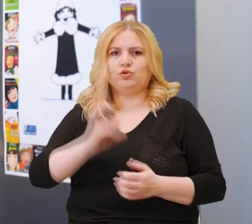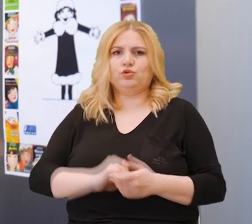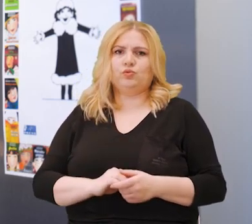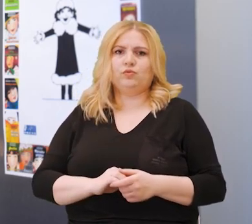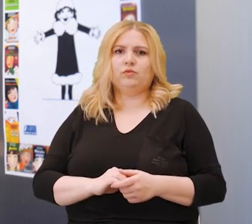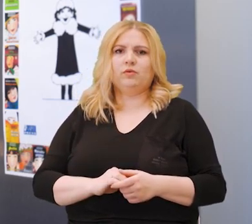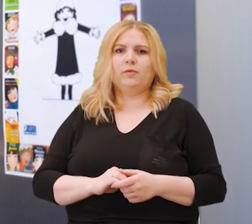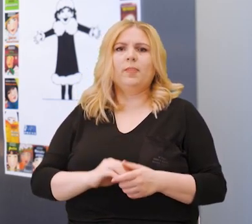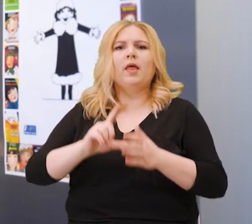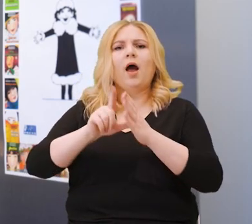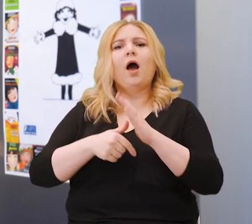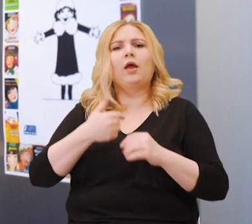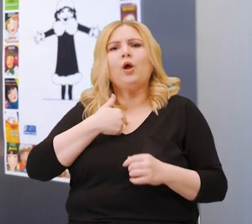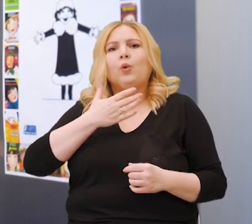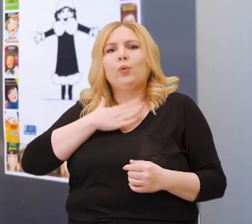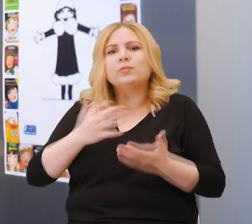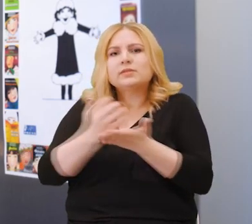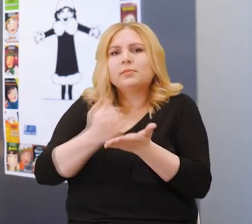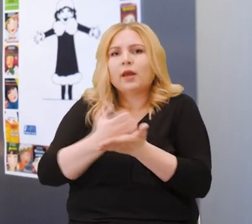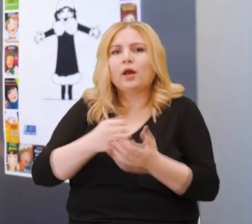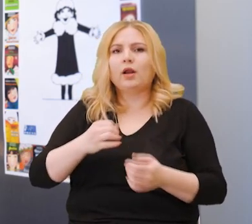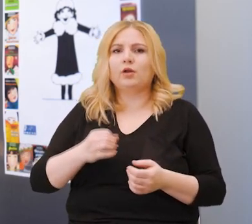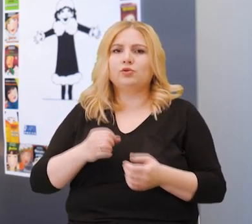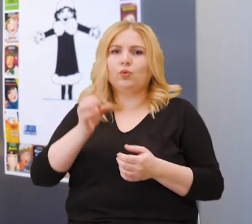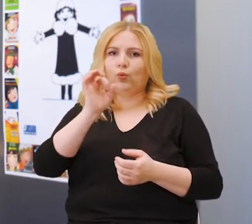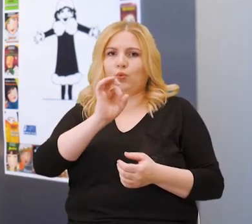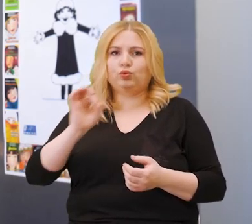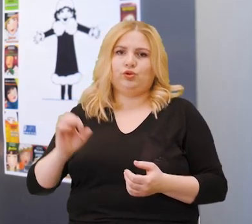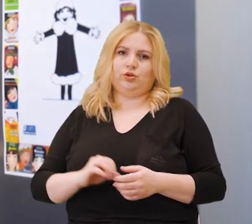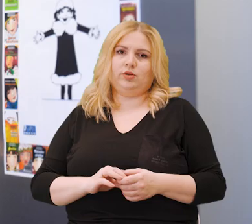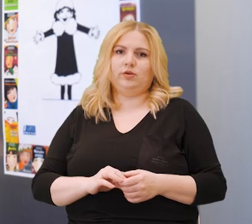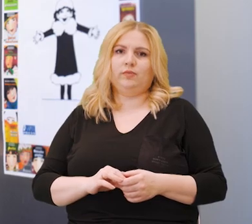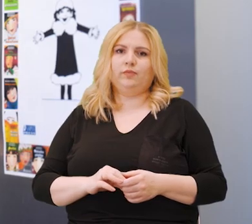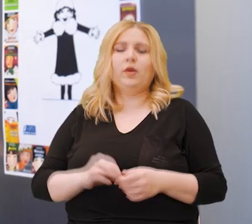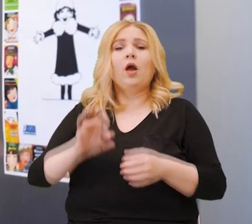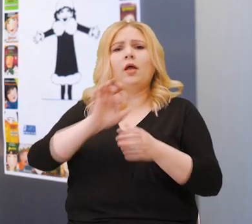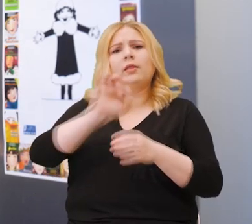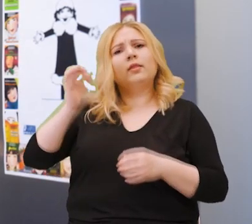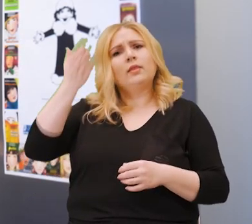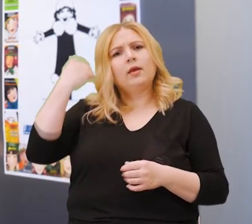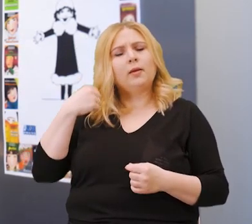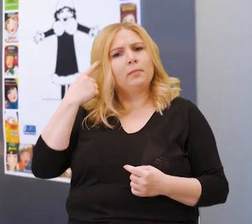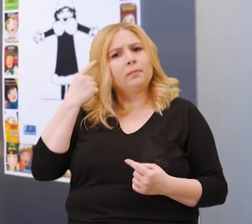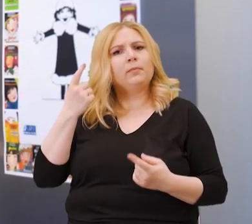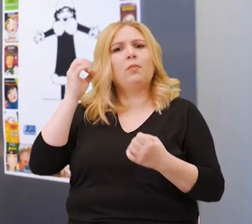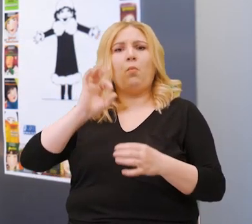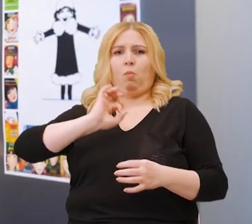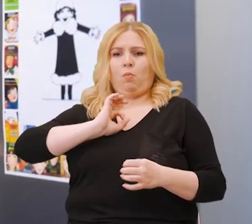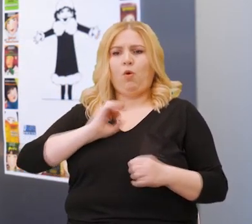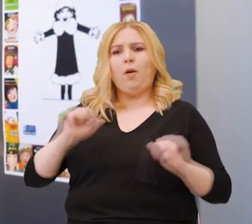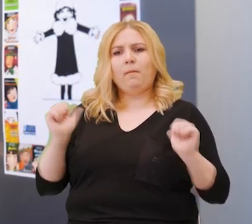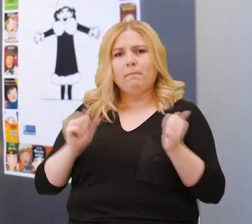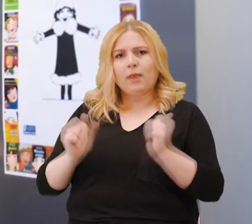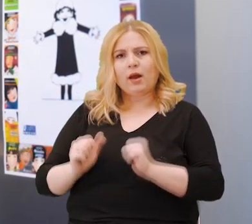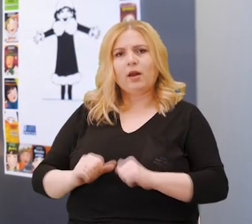się, dziewczyno z nogami, że mam na temat guzików nieszkodliwą manię. Odkryłem ich istnienie zupełnie przypadkowo. Od któregoś dnia